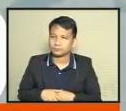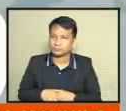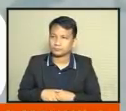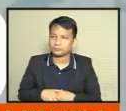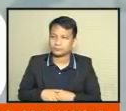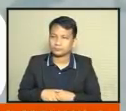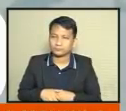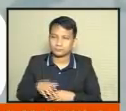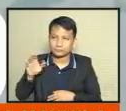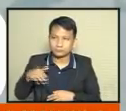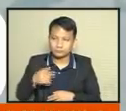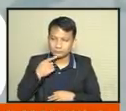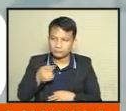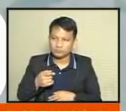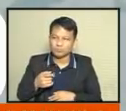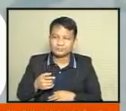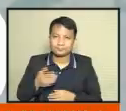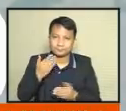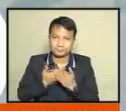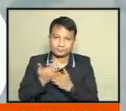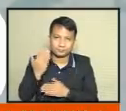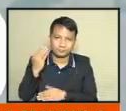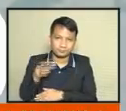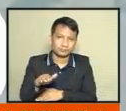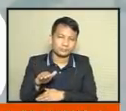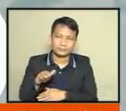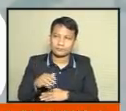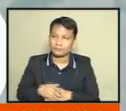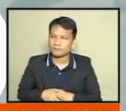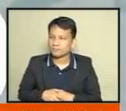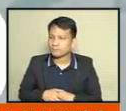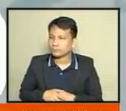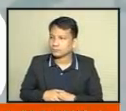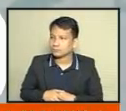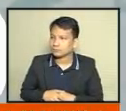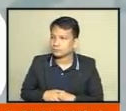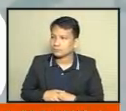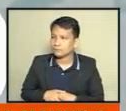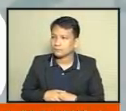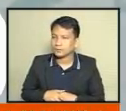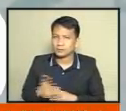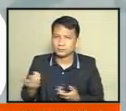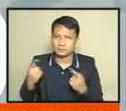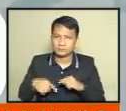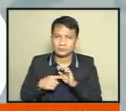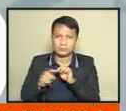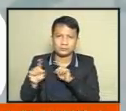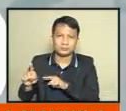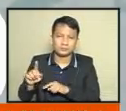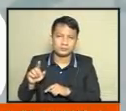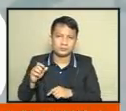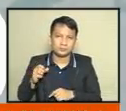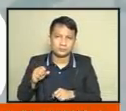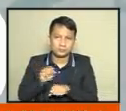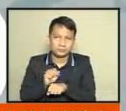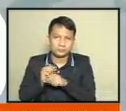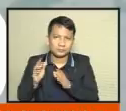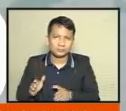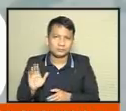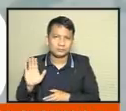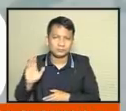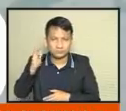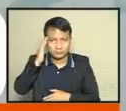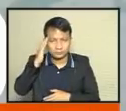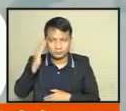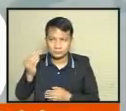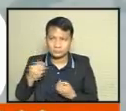Miss Bambi? Ay, sir, magandang hapon po. Opo. Ma'am, alam niyo na po itong opo sitwasyon ng inyo pong worker?